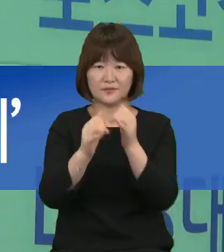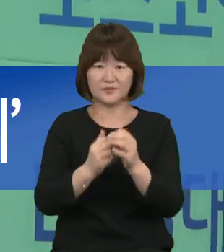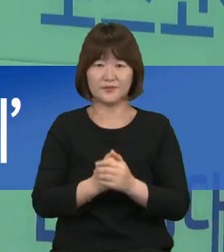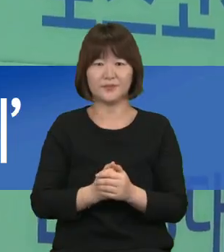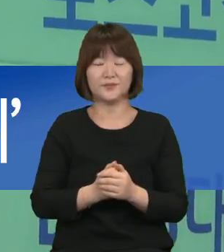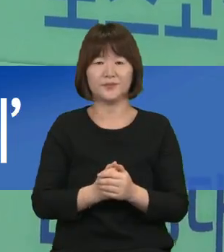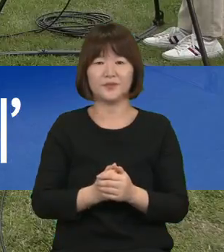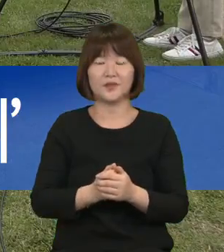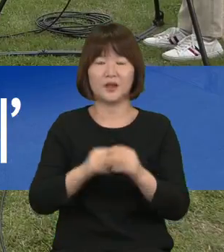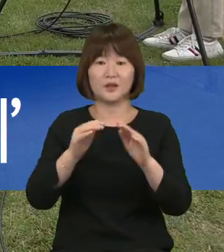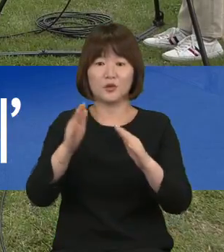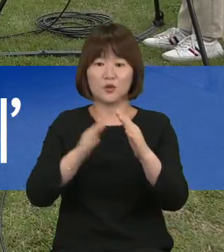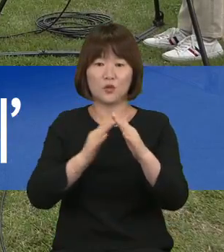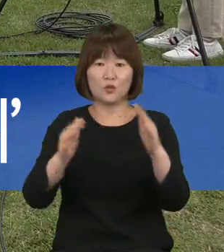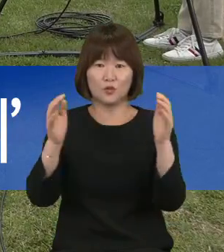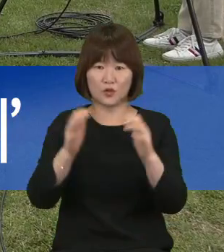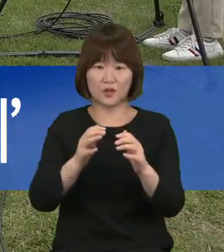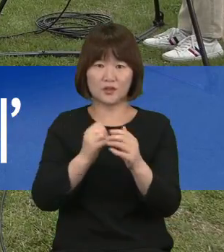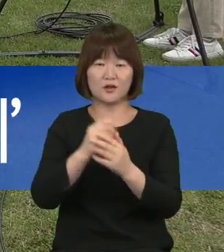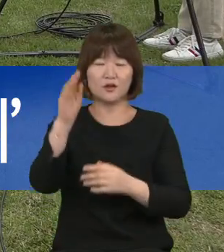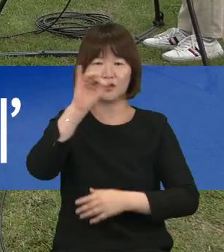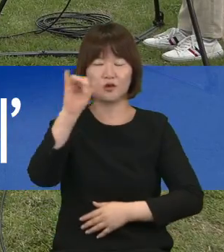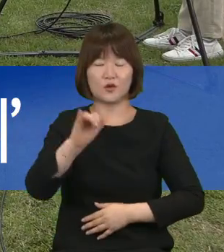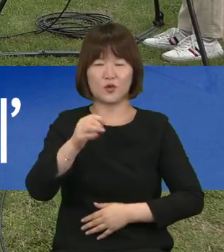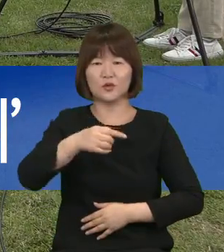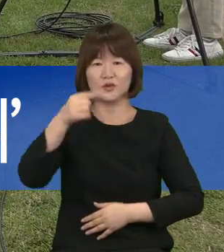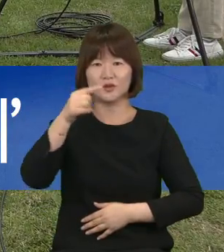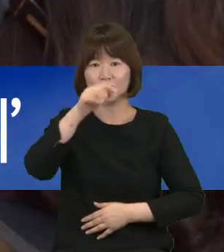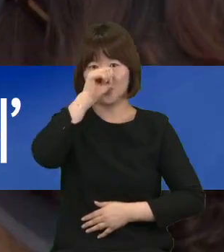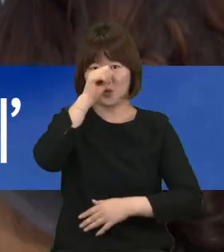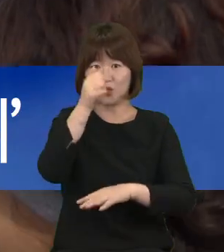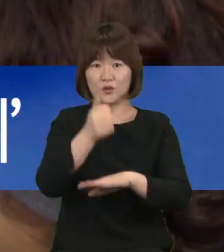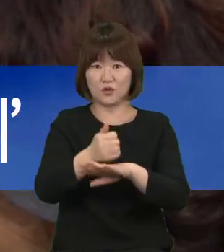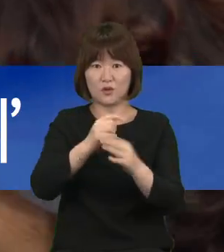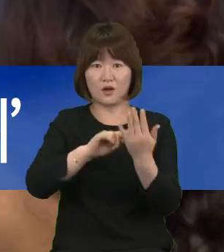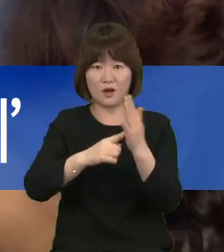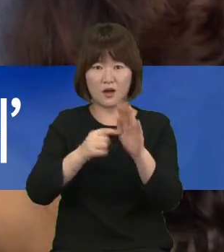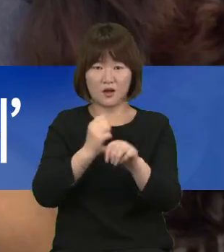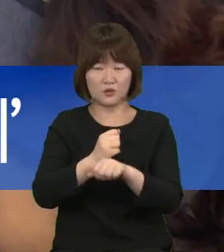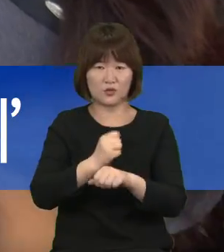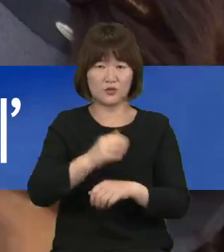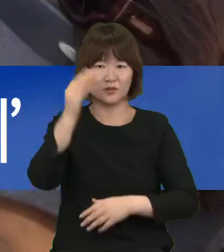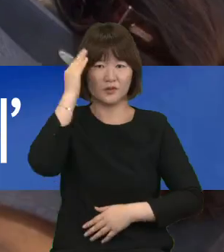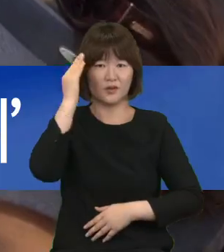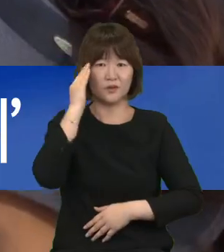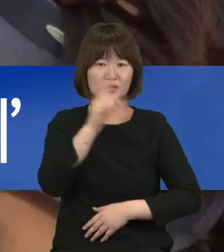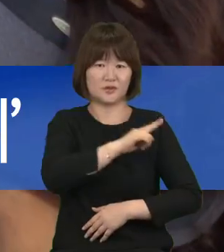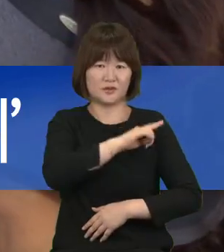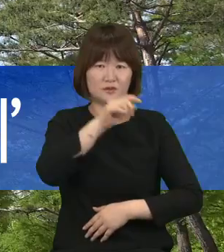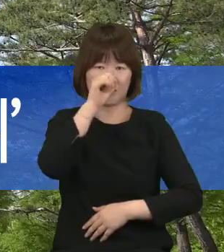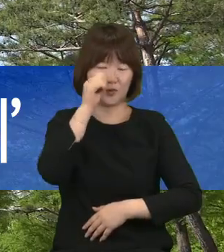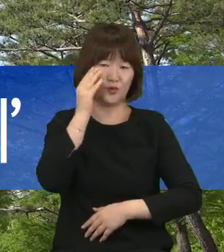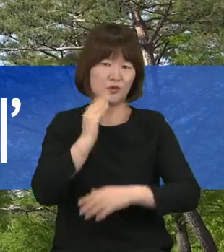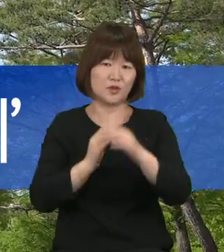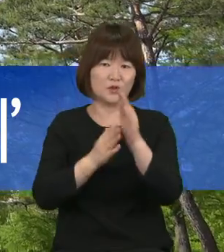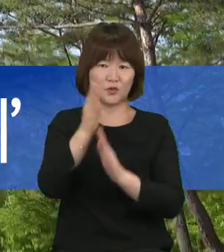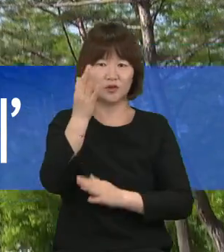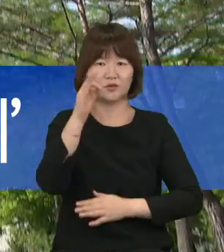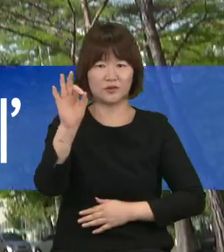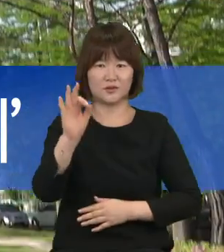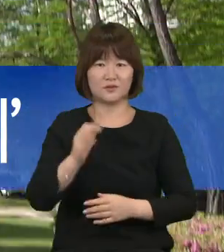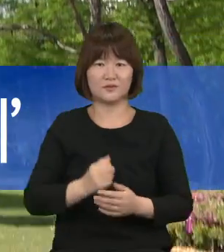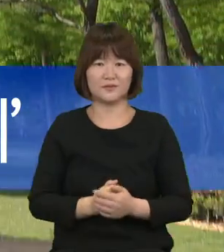있습니다. 이번 공모전에서도 전국 1위라는 좋은 결과를 얻으며 명실상부 대한민국 최고의 녹색